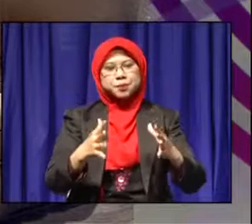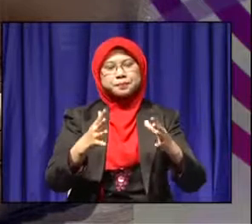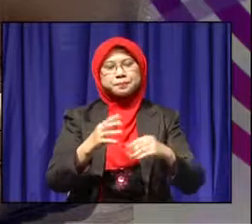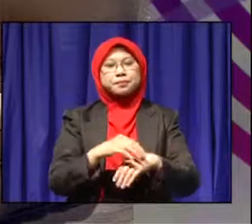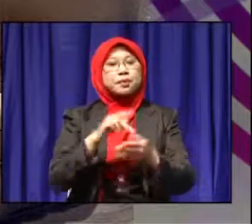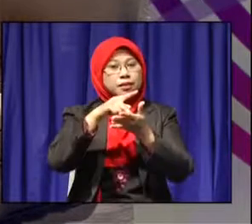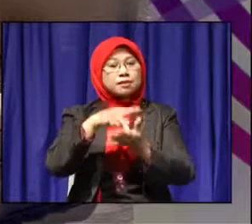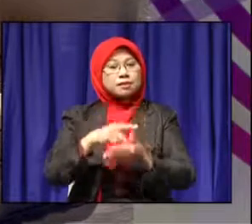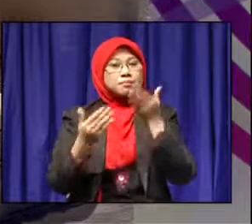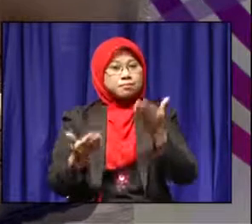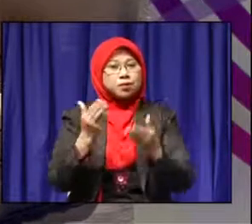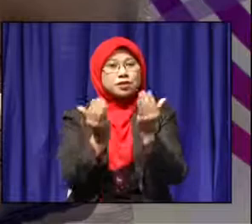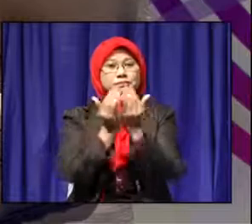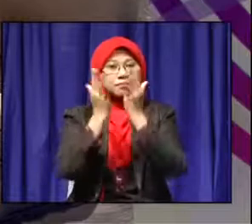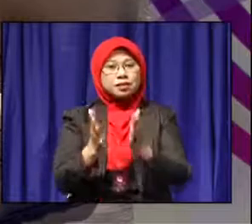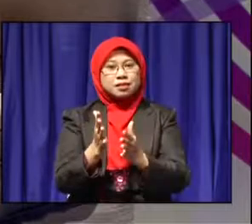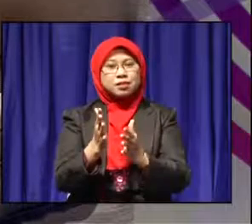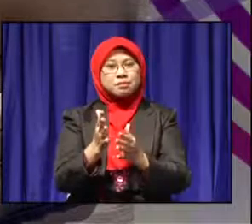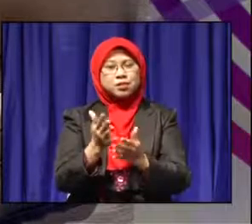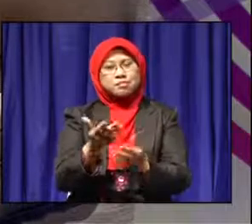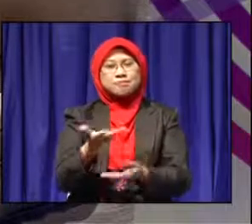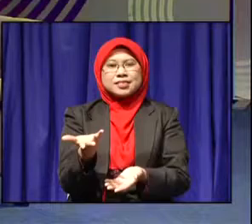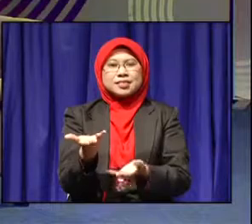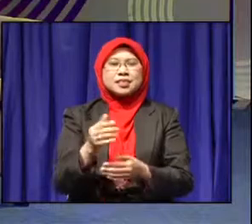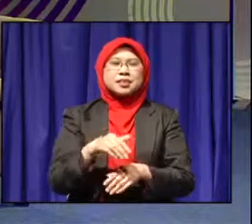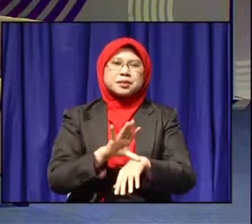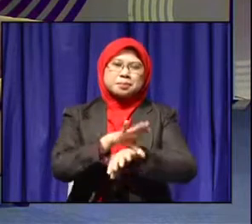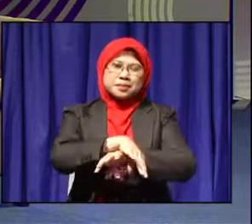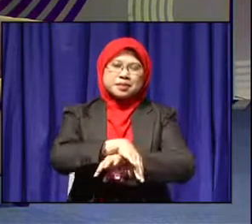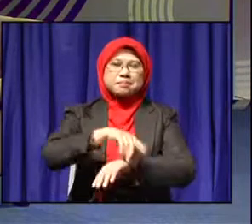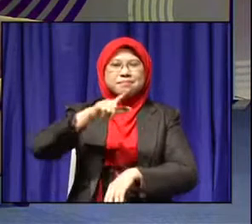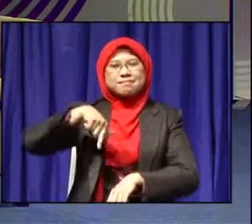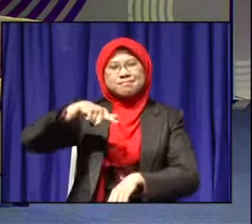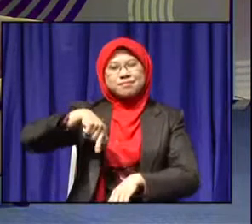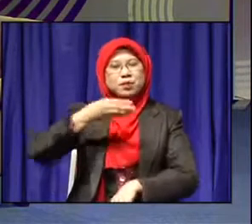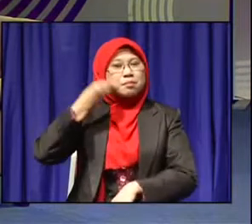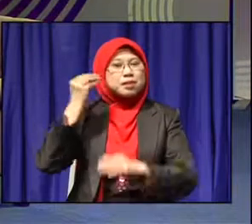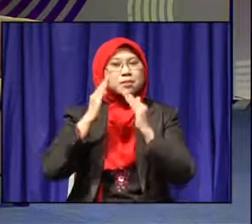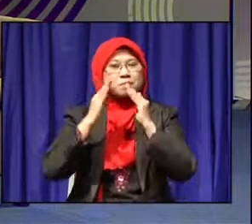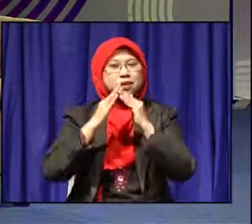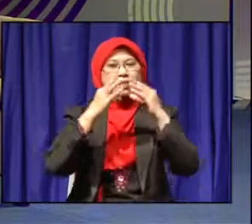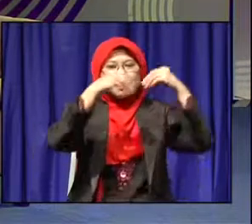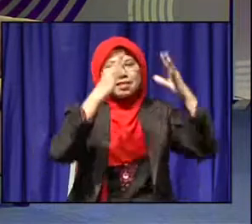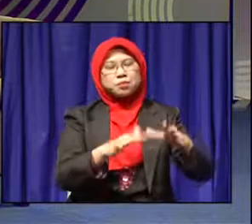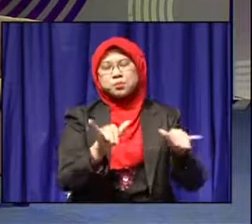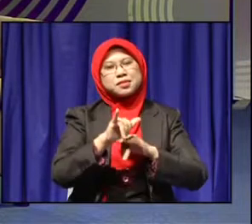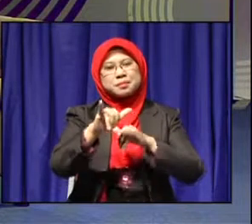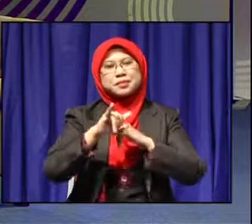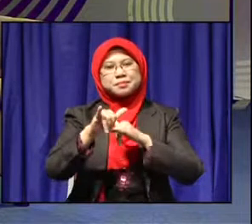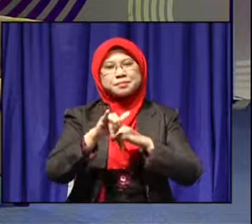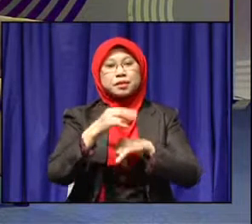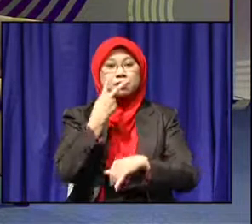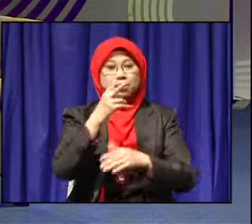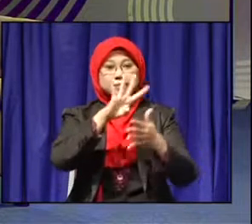kesannya mungkin murid tepat sepulang lampau ya bukan murid saja check up tepat sebelah lambat sebab kalau ditengok dalam jadwal